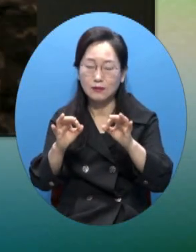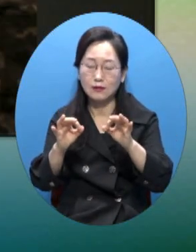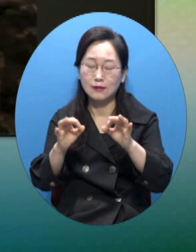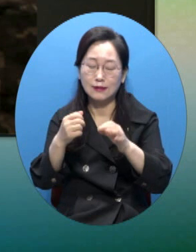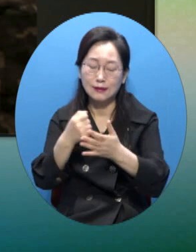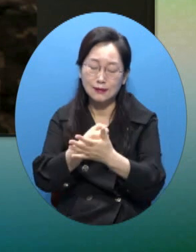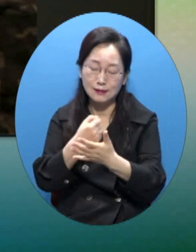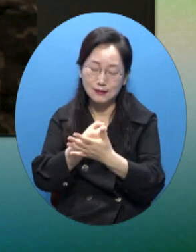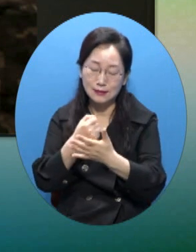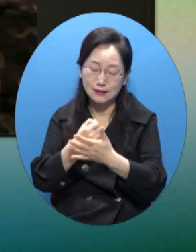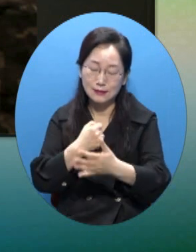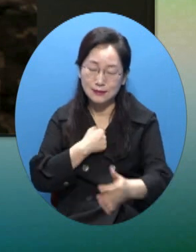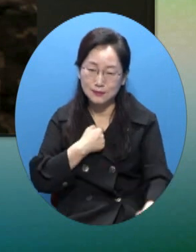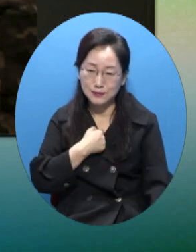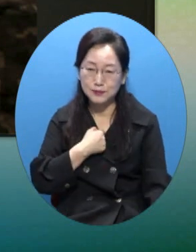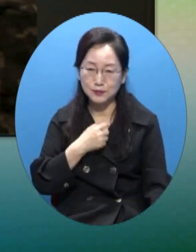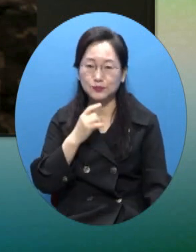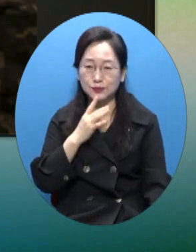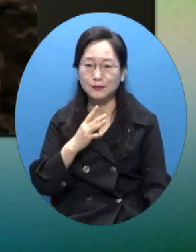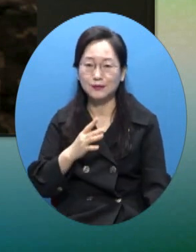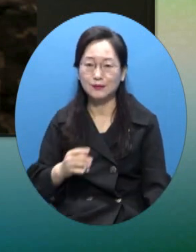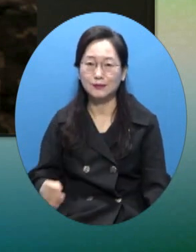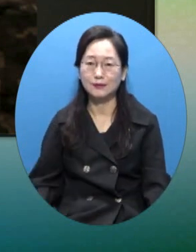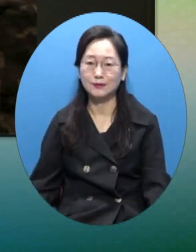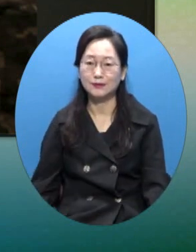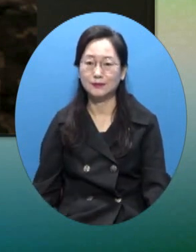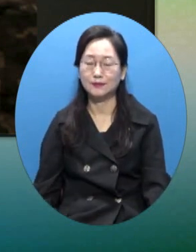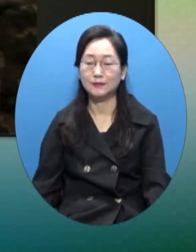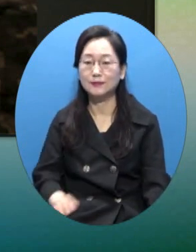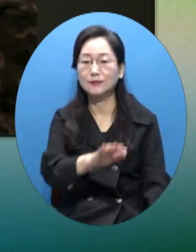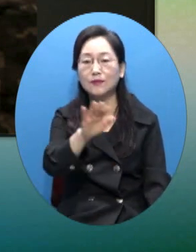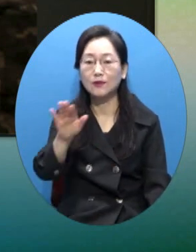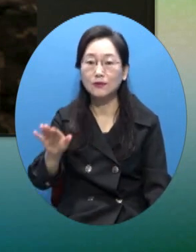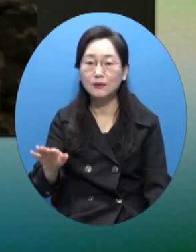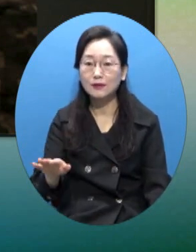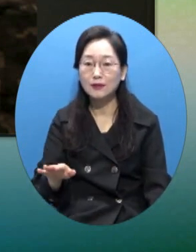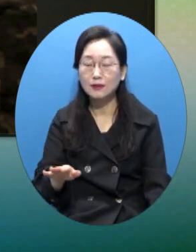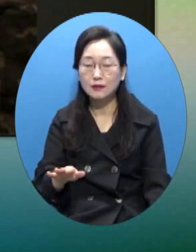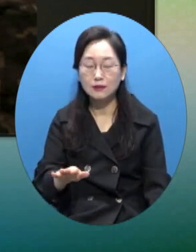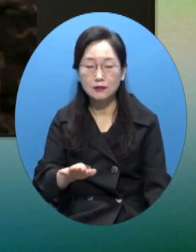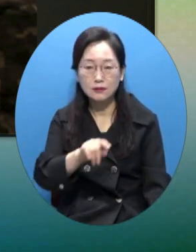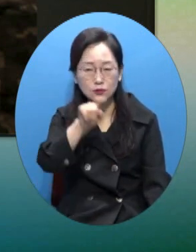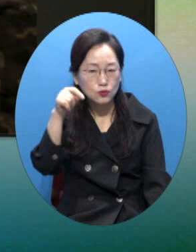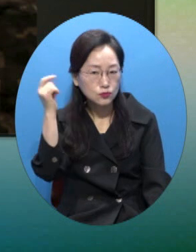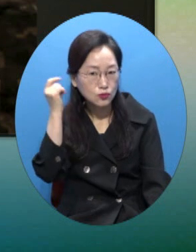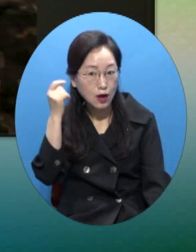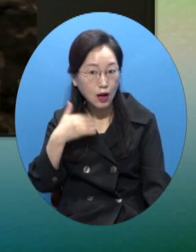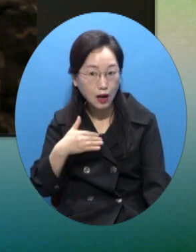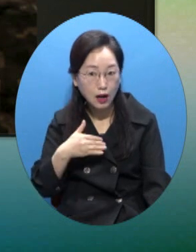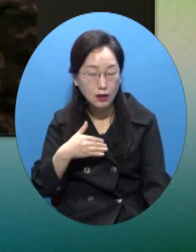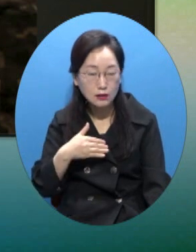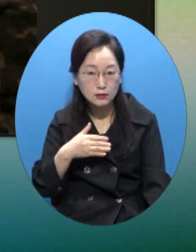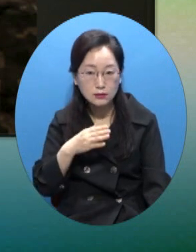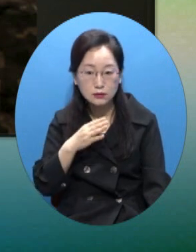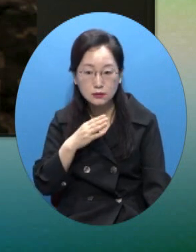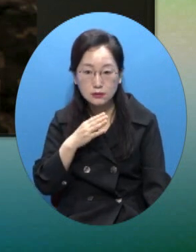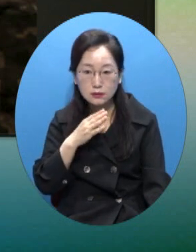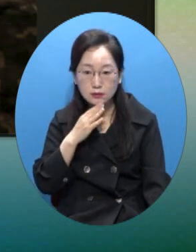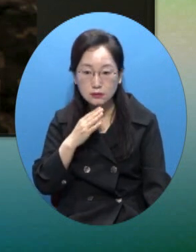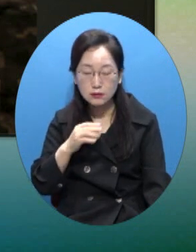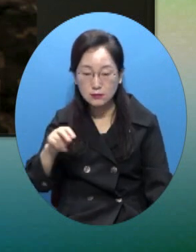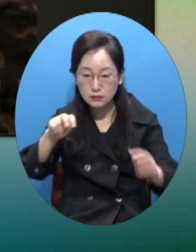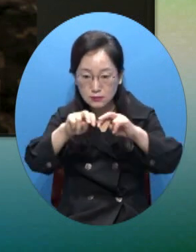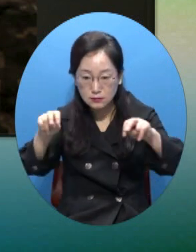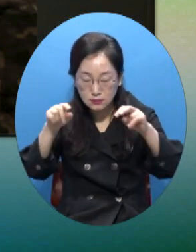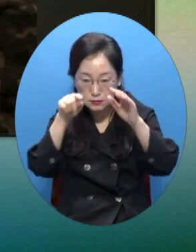안타까운 마음 금할 길이 없습니다. 우리는 소식을 들어서 알지만 실제로 우크라이나에 살고